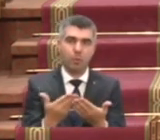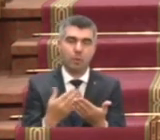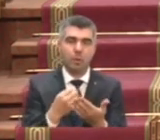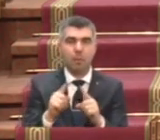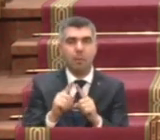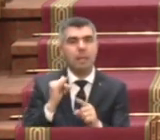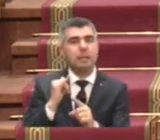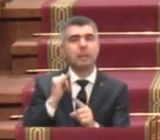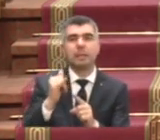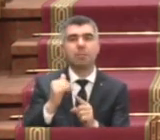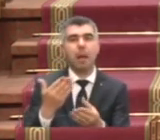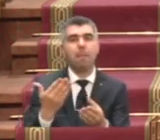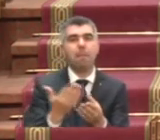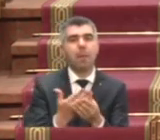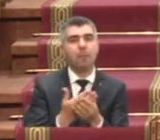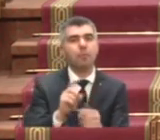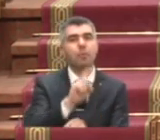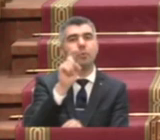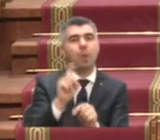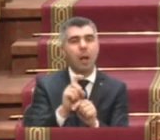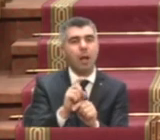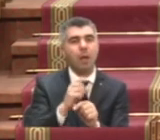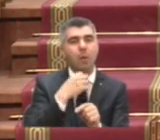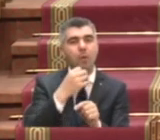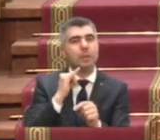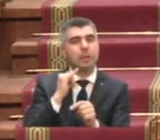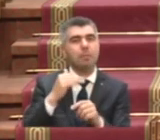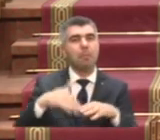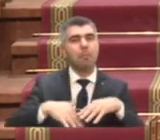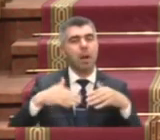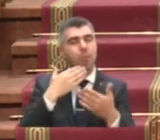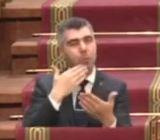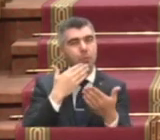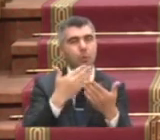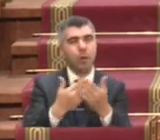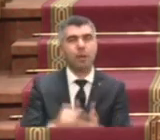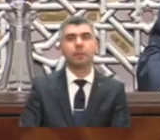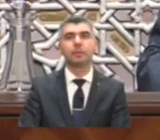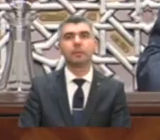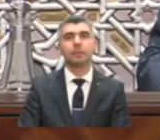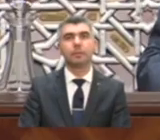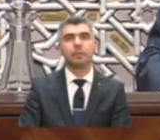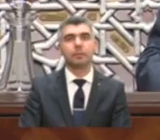لذلك يعني بغينا من هذه الحكومات تكون عندها اراده سياسيه لحل هذا المشكل. وشكرا. شكرا.